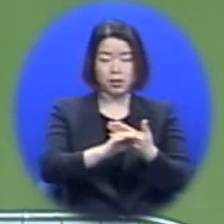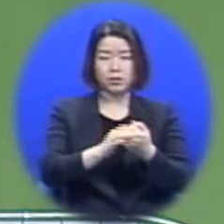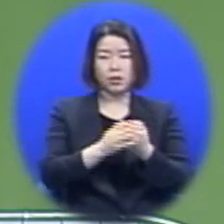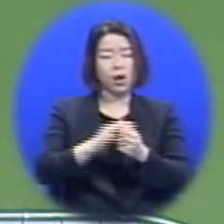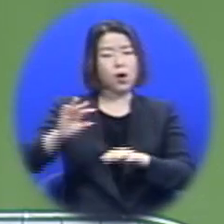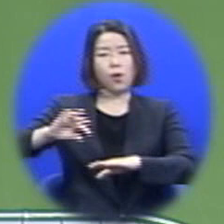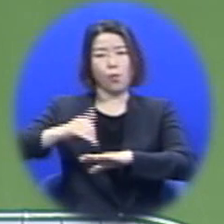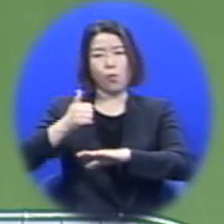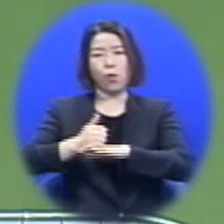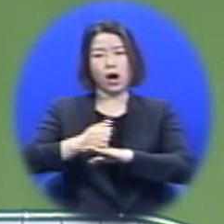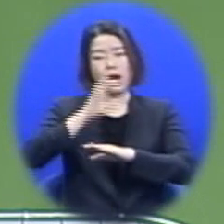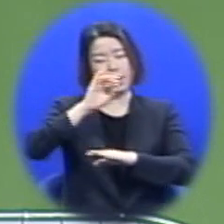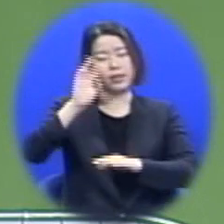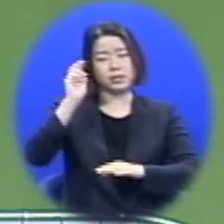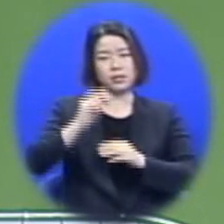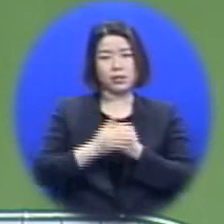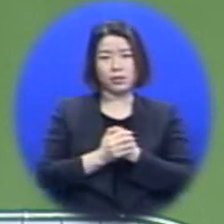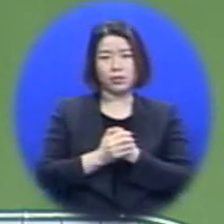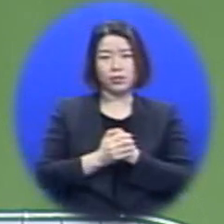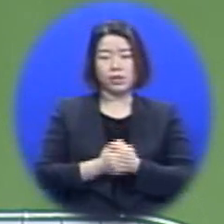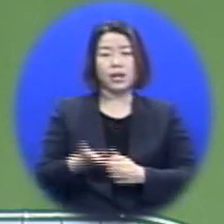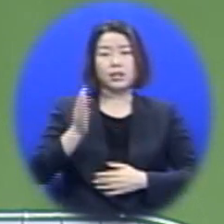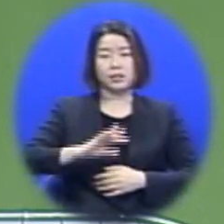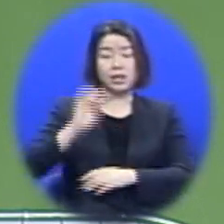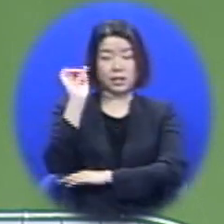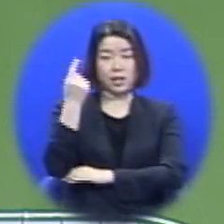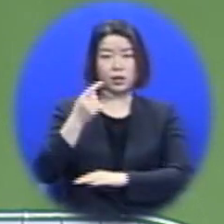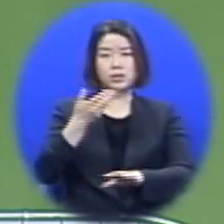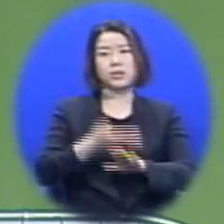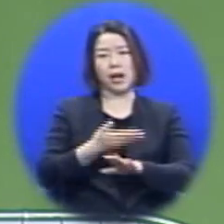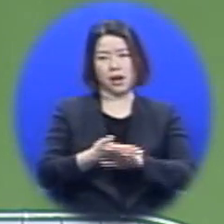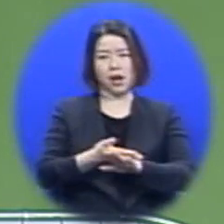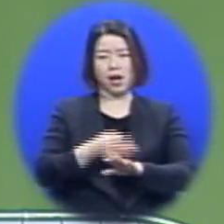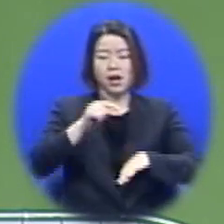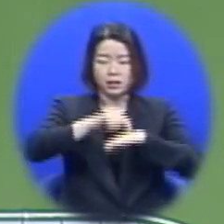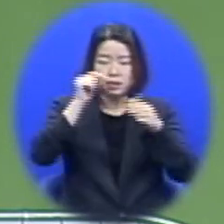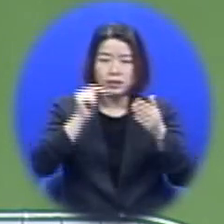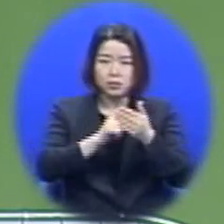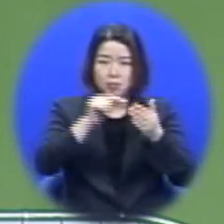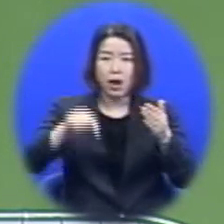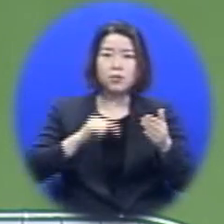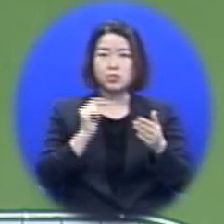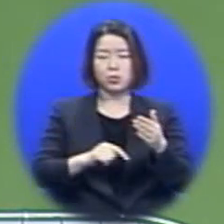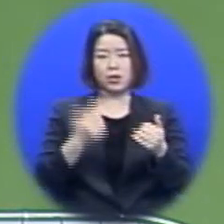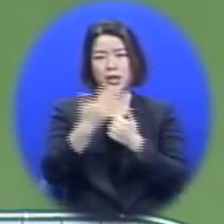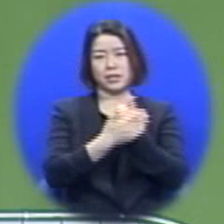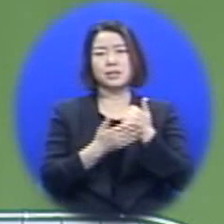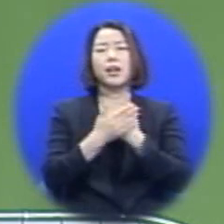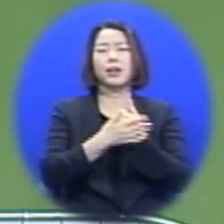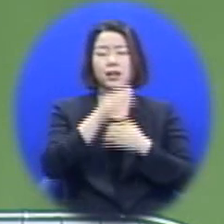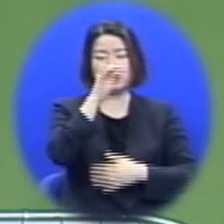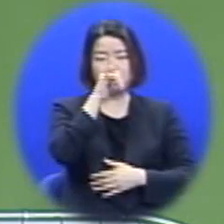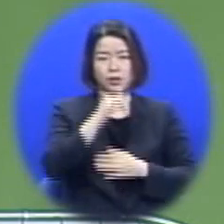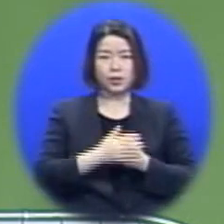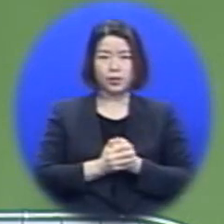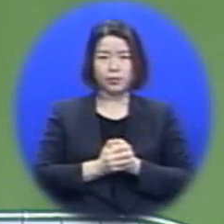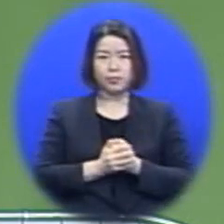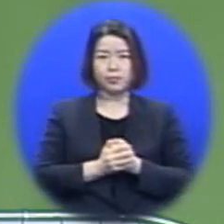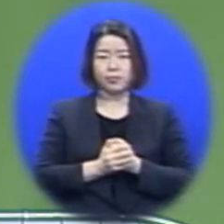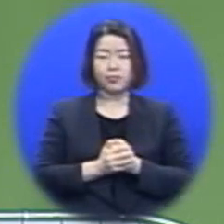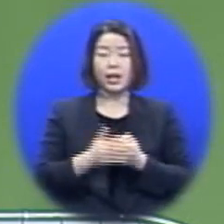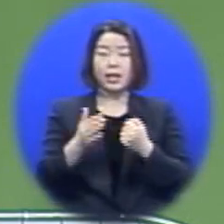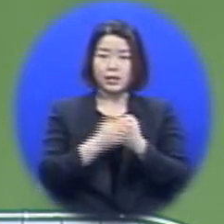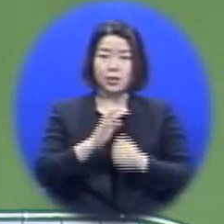몰라도. 그러나 다윗이 달랐어요. 다윗의 마음속에 그런 은혜가 있었어요.